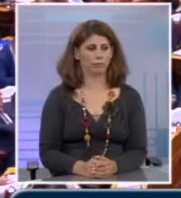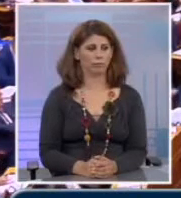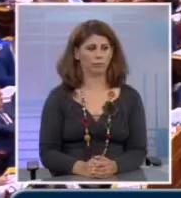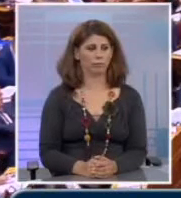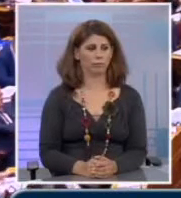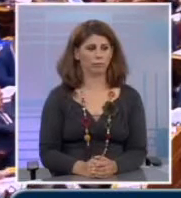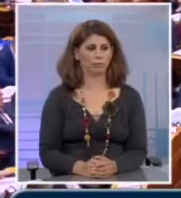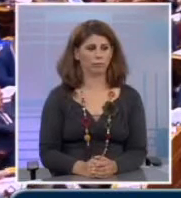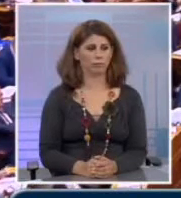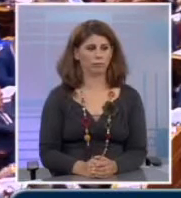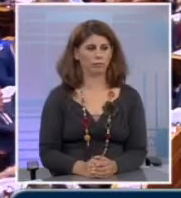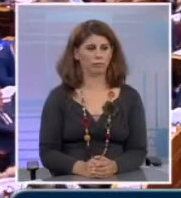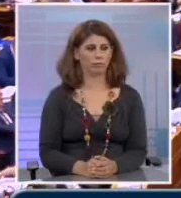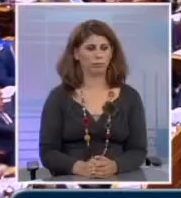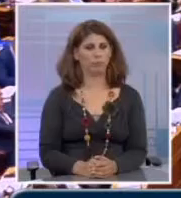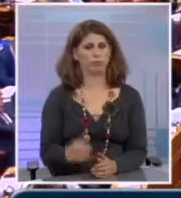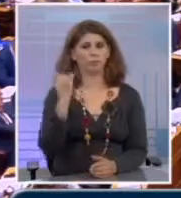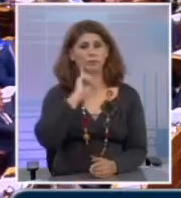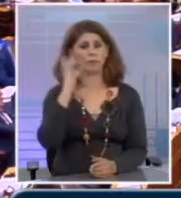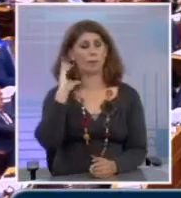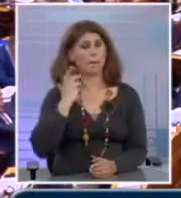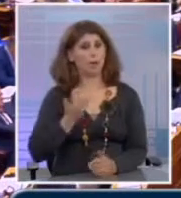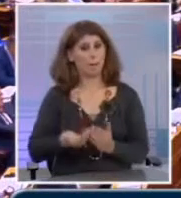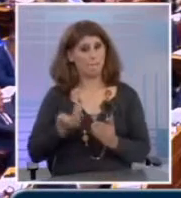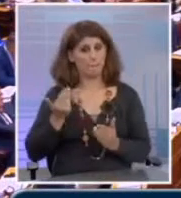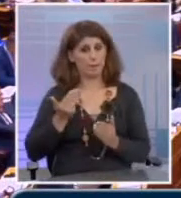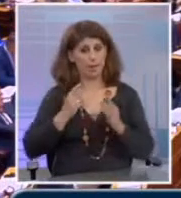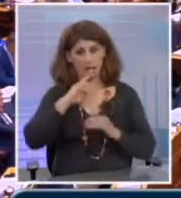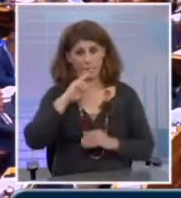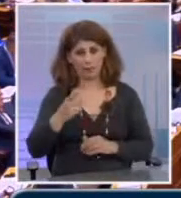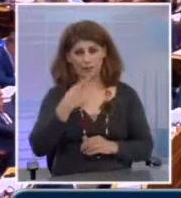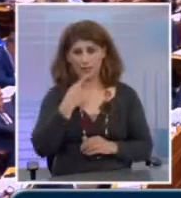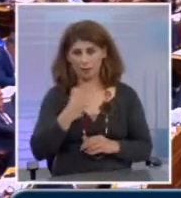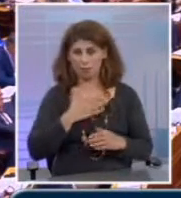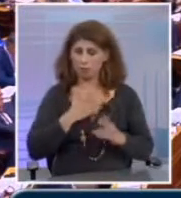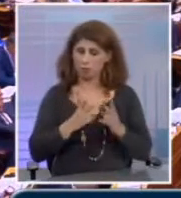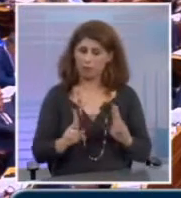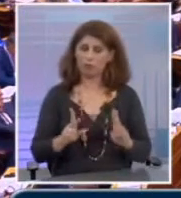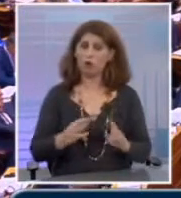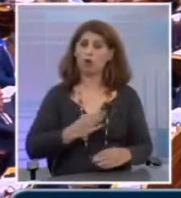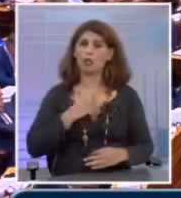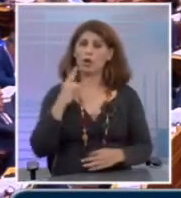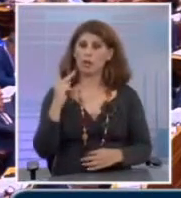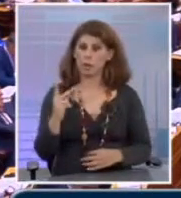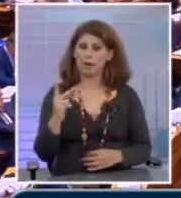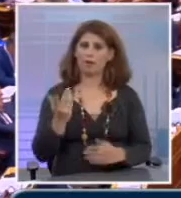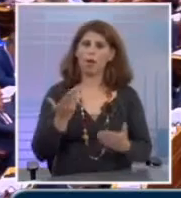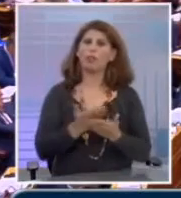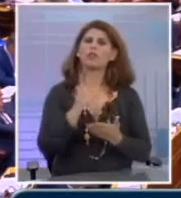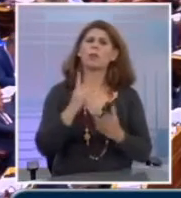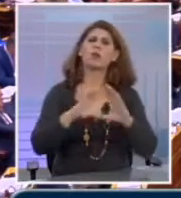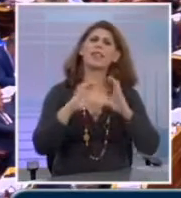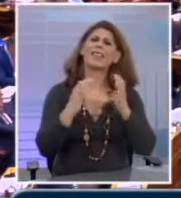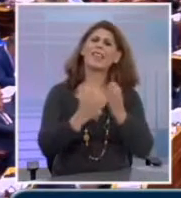Πριν να απαντήσετε, επιτρέψτε μου ότι να πω ότι ο κύριος Καμένος έθεσε ένα πολύ